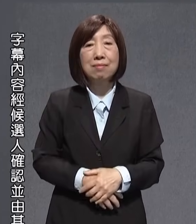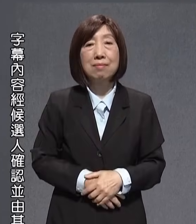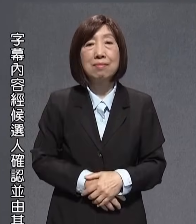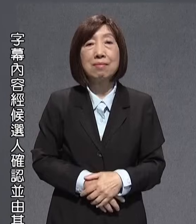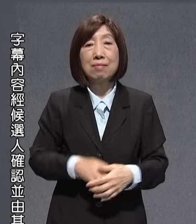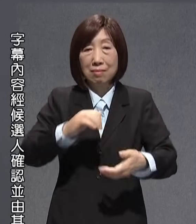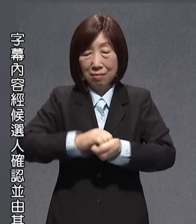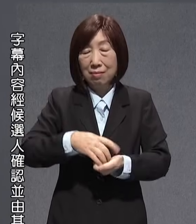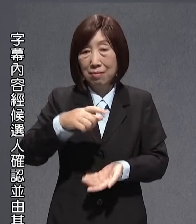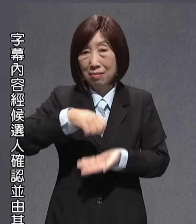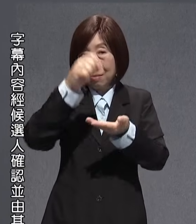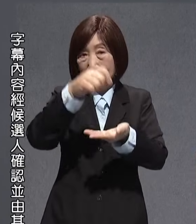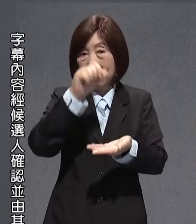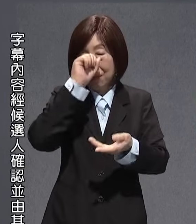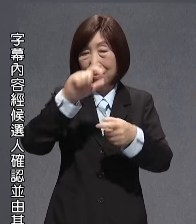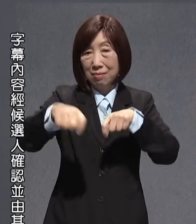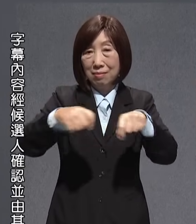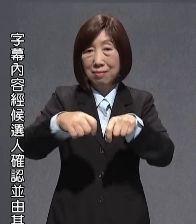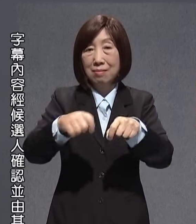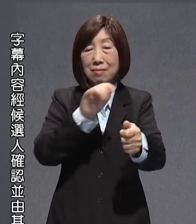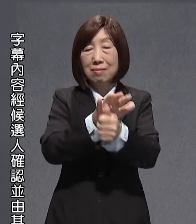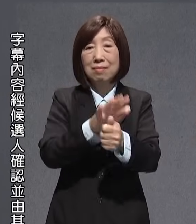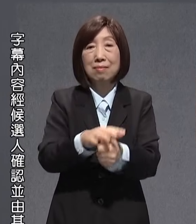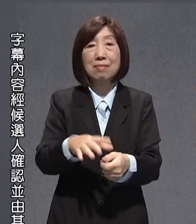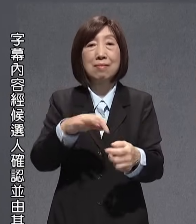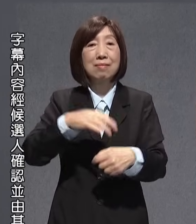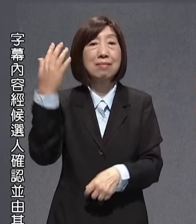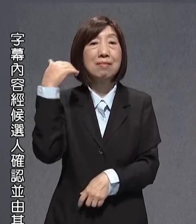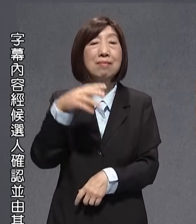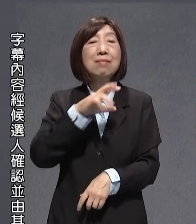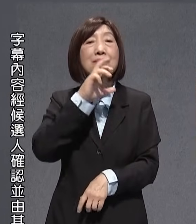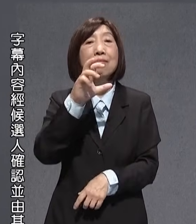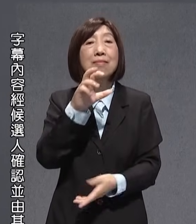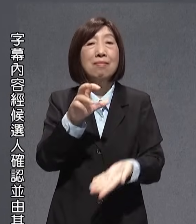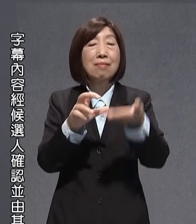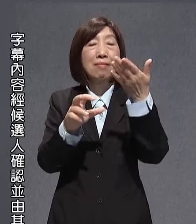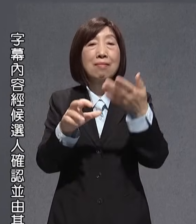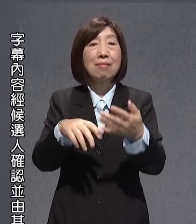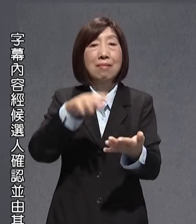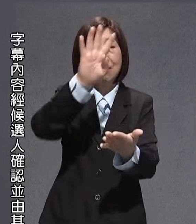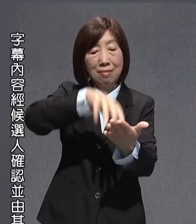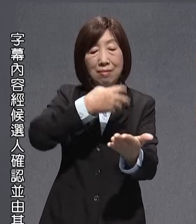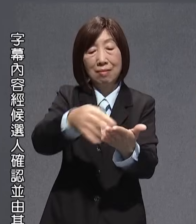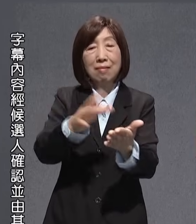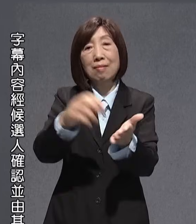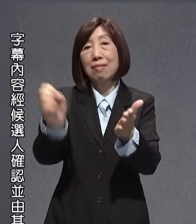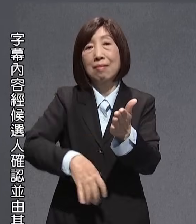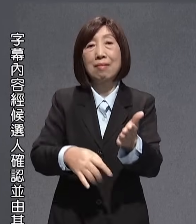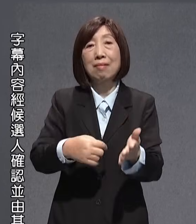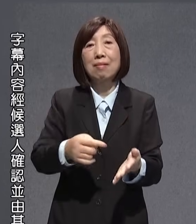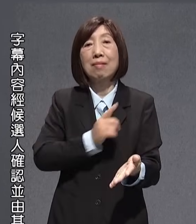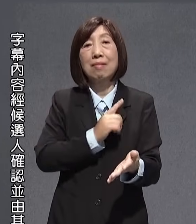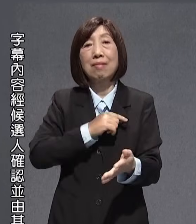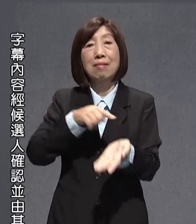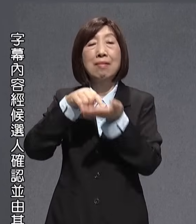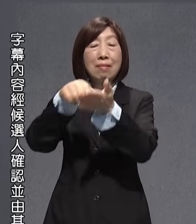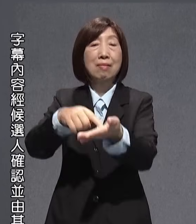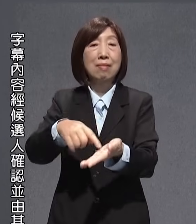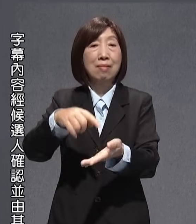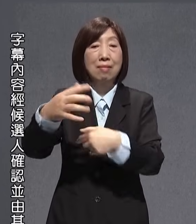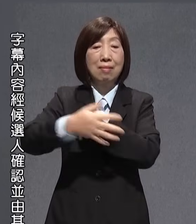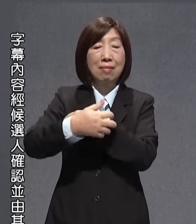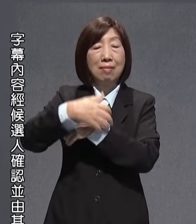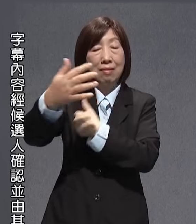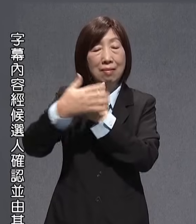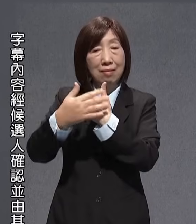提出好的政策，所以我上次说要废除80岁以上的80量表，长者可以申请看护，啊，立马对得